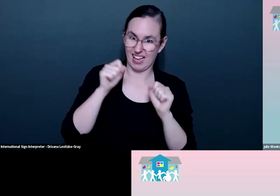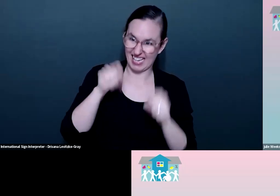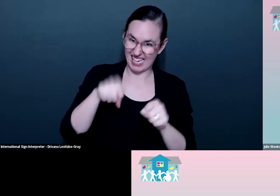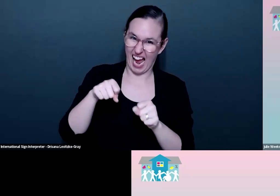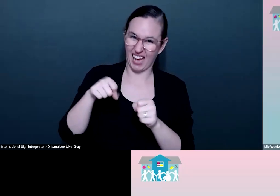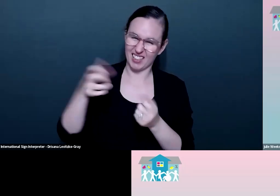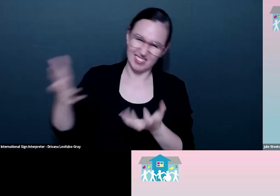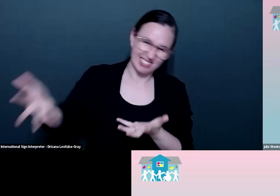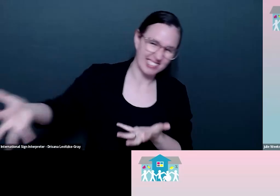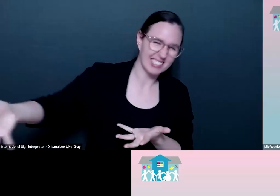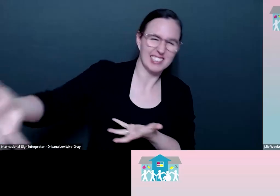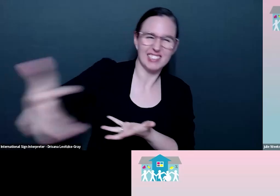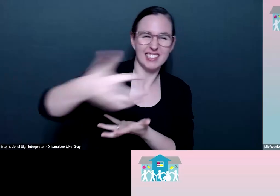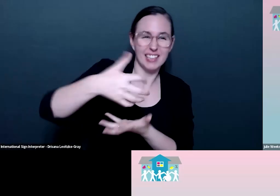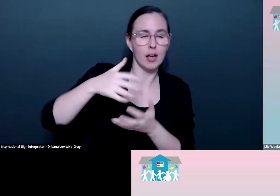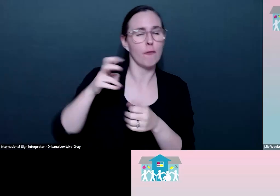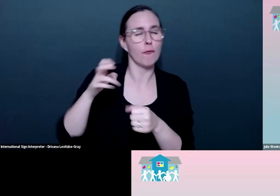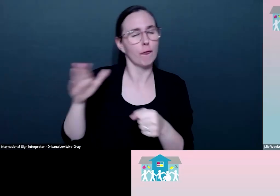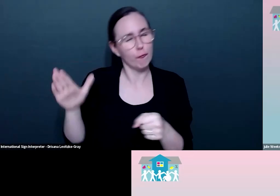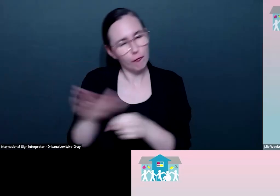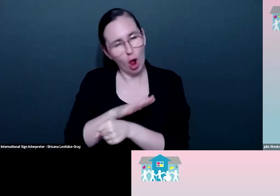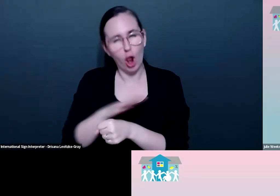données.